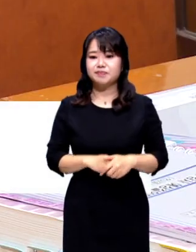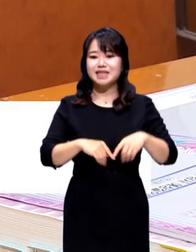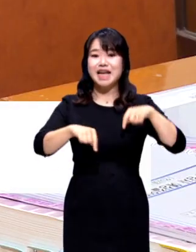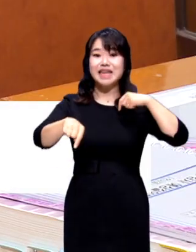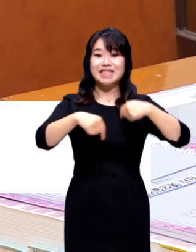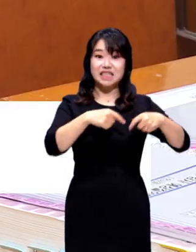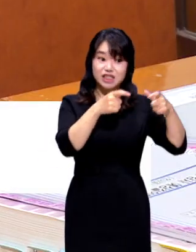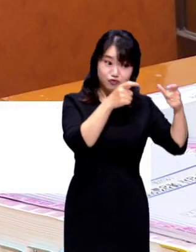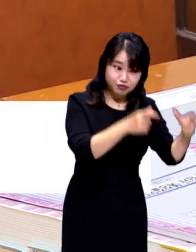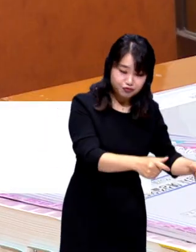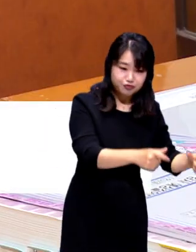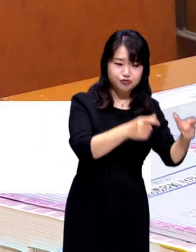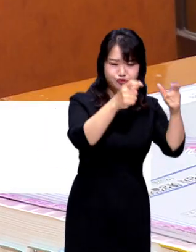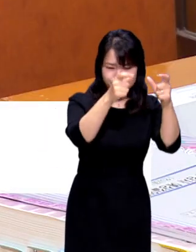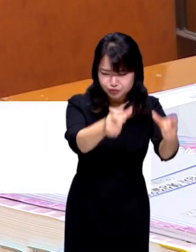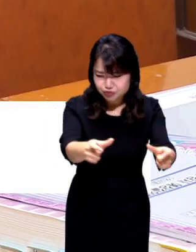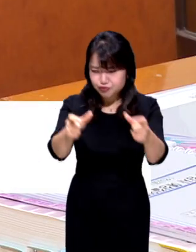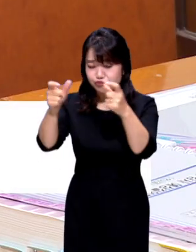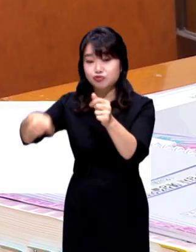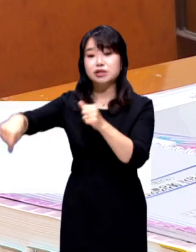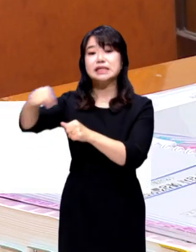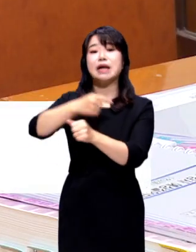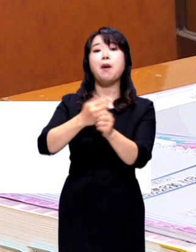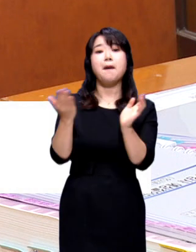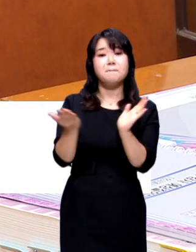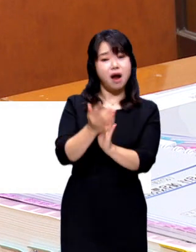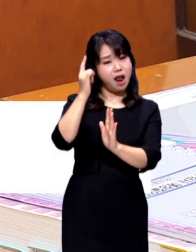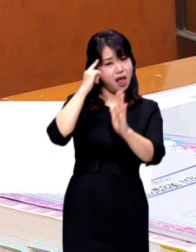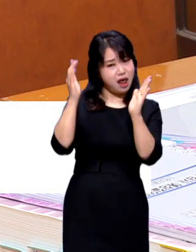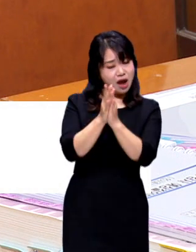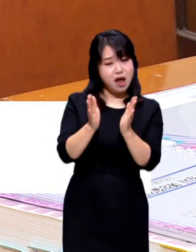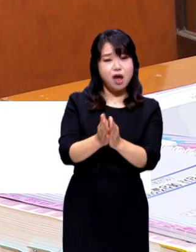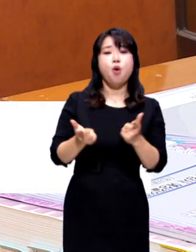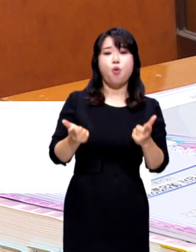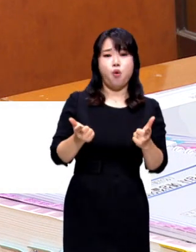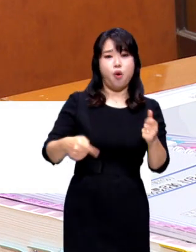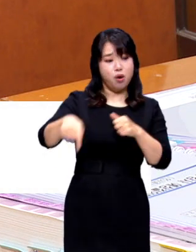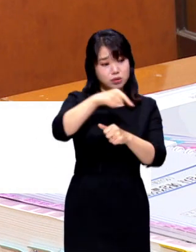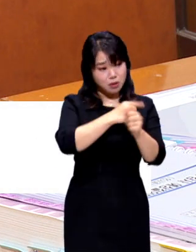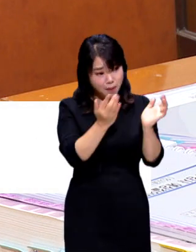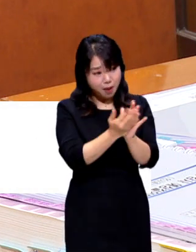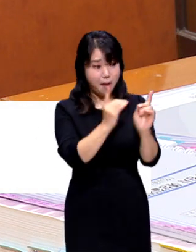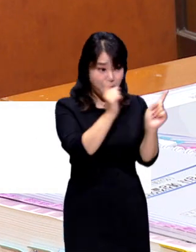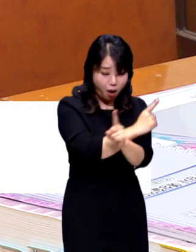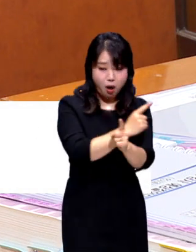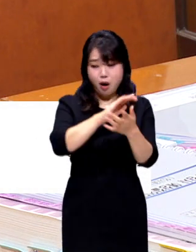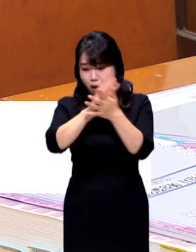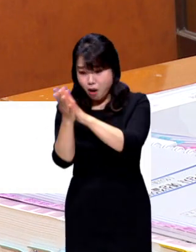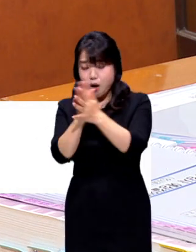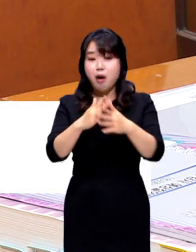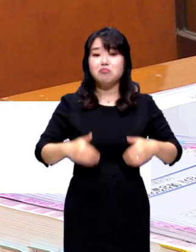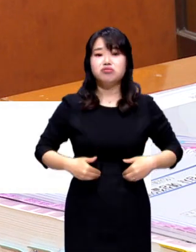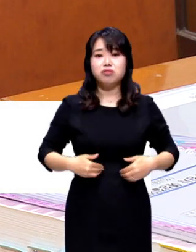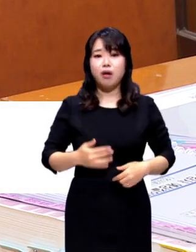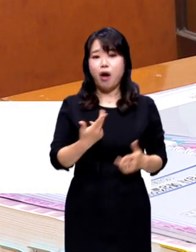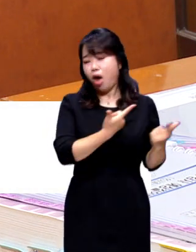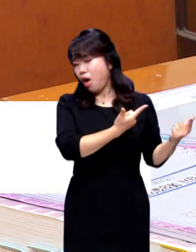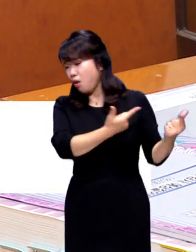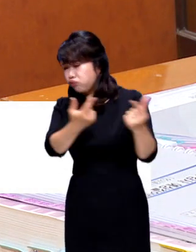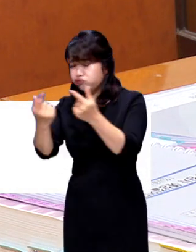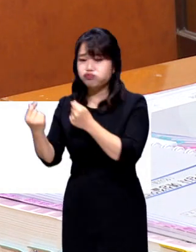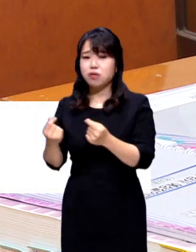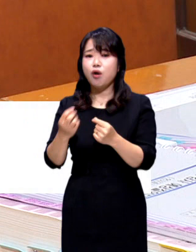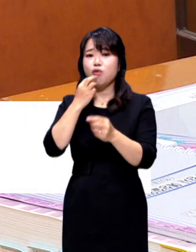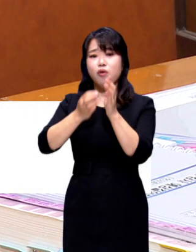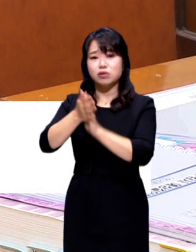자치구 동의 특성에 따라서 다르게 사업이 그 어떤 고유한 특성에 따라서 사업이 진행돼야 되는데 거의 서울시 전역이 유사한 사업들을 이렇게